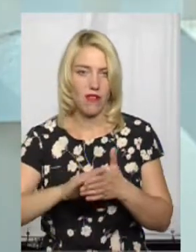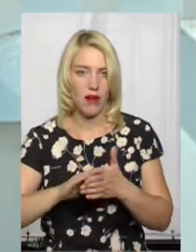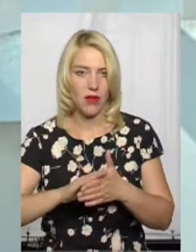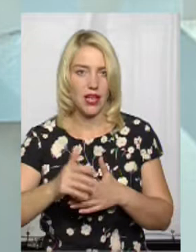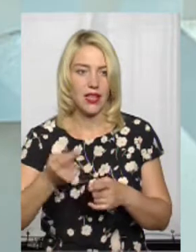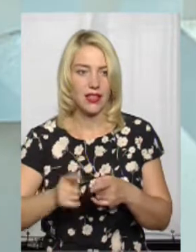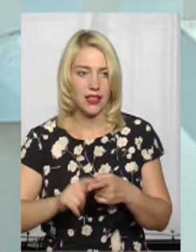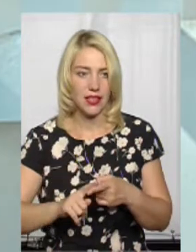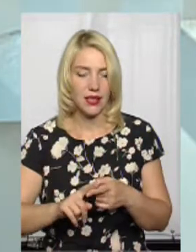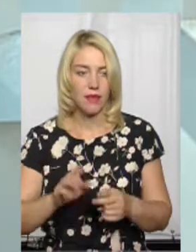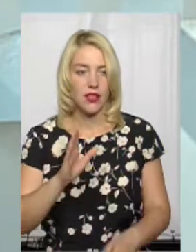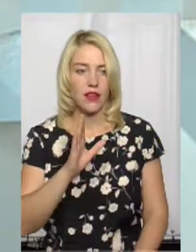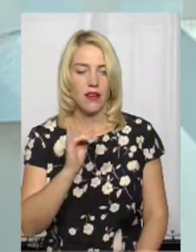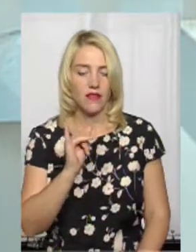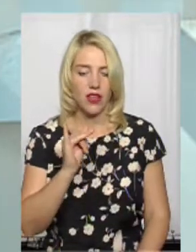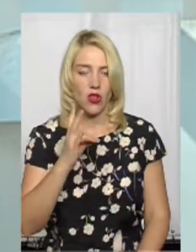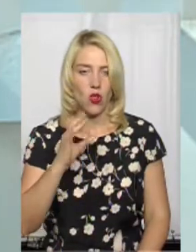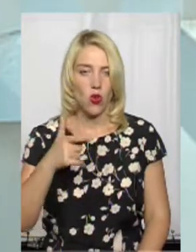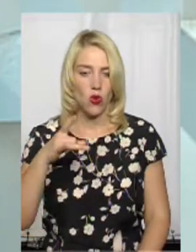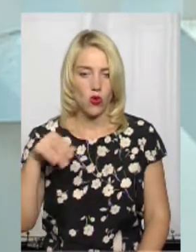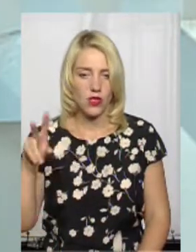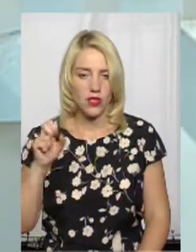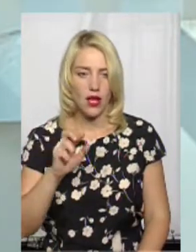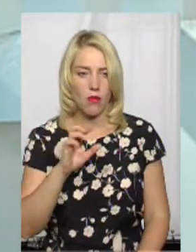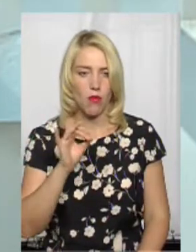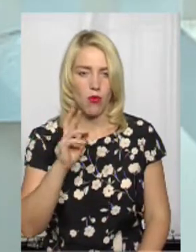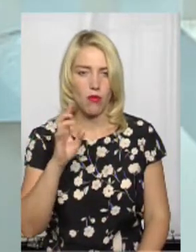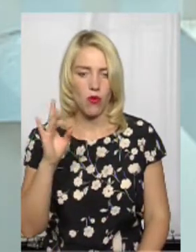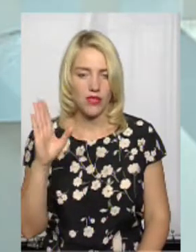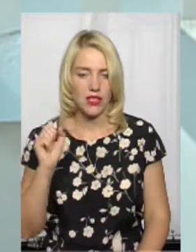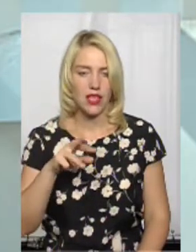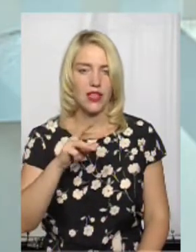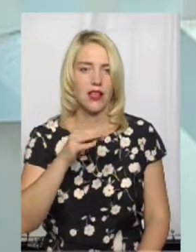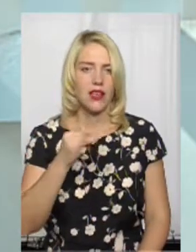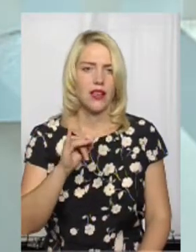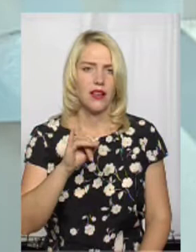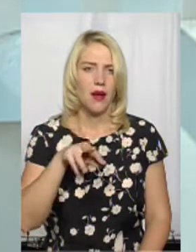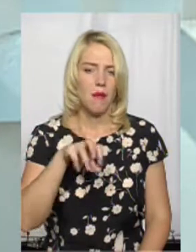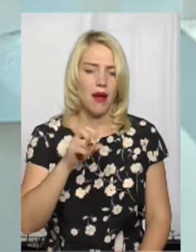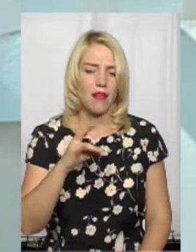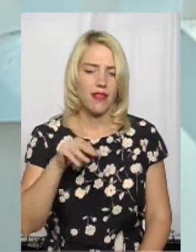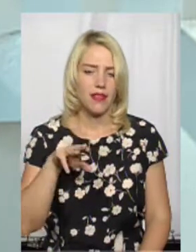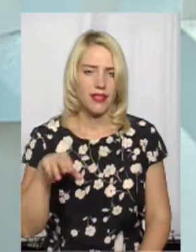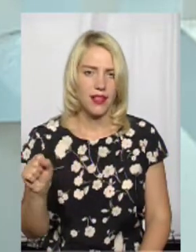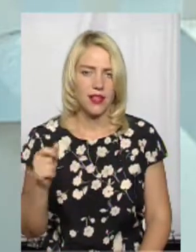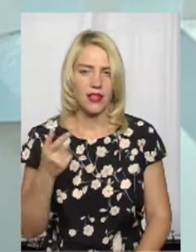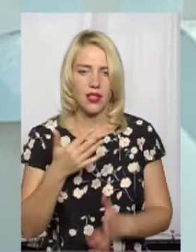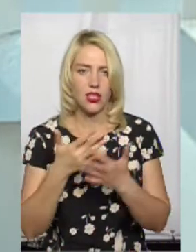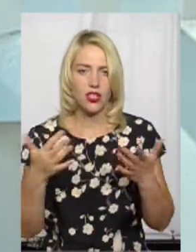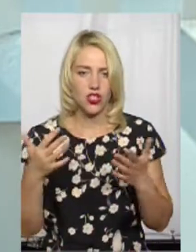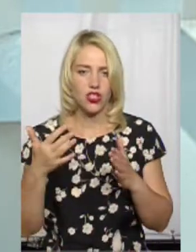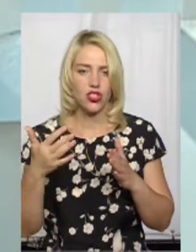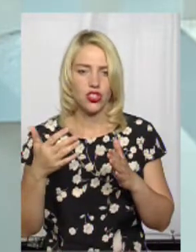їх Виногродська, Бобровський, Корвін-Піотровський, Манігда та ряд інших